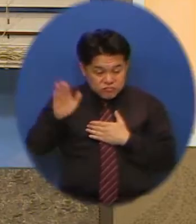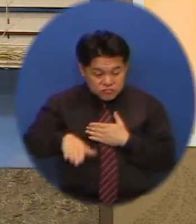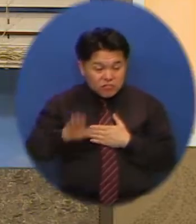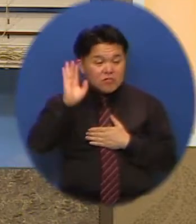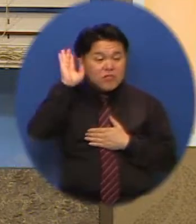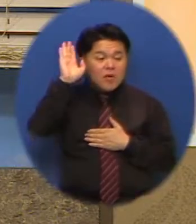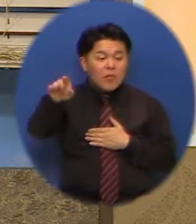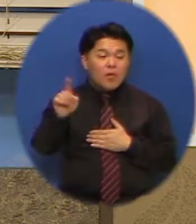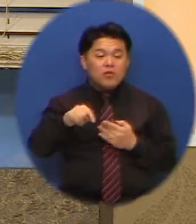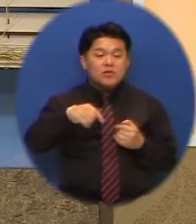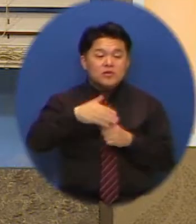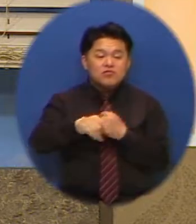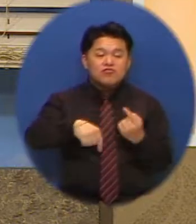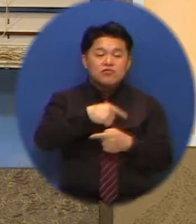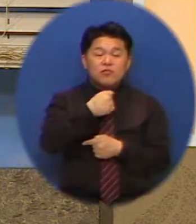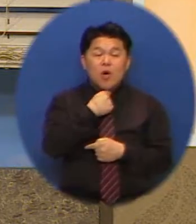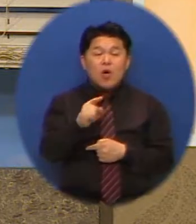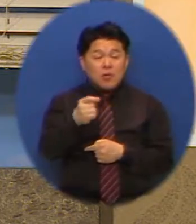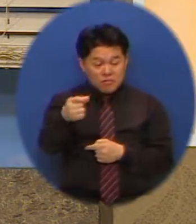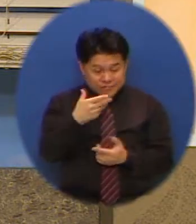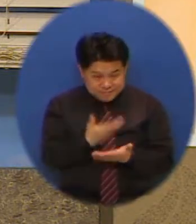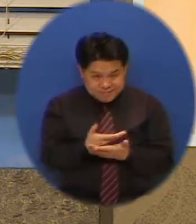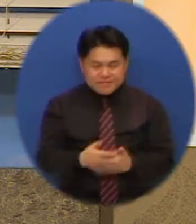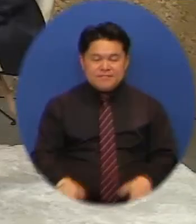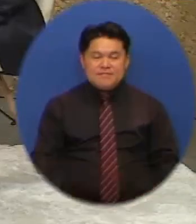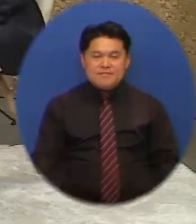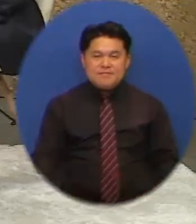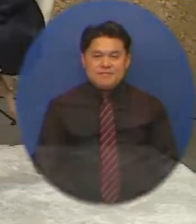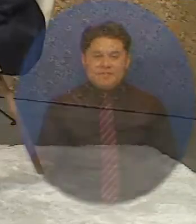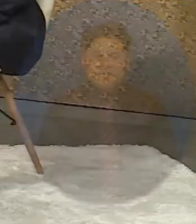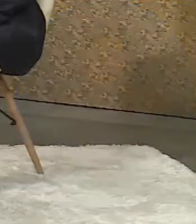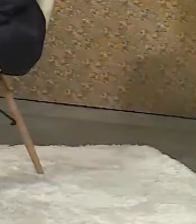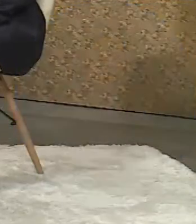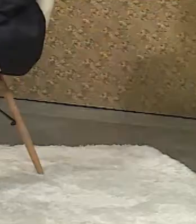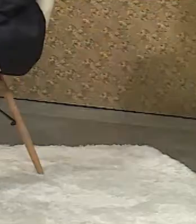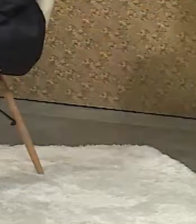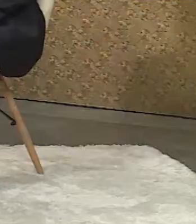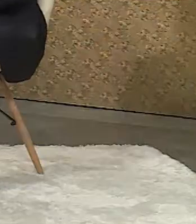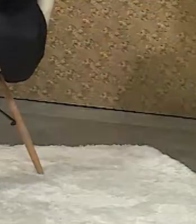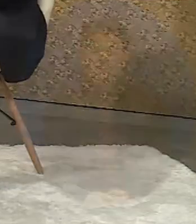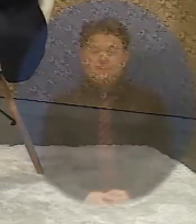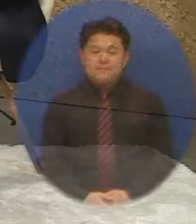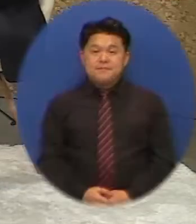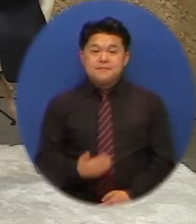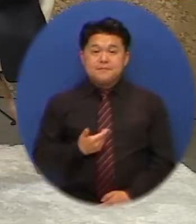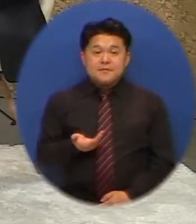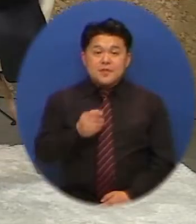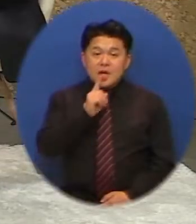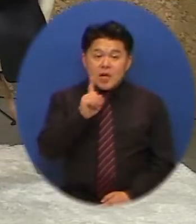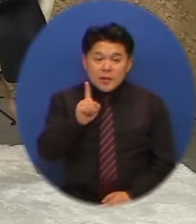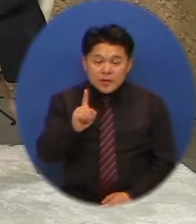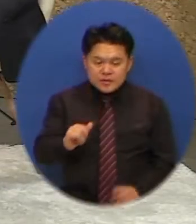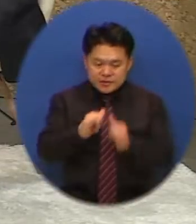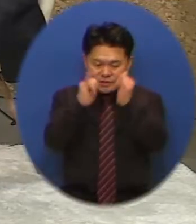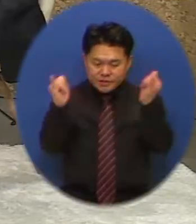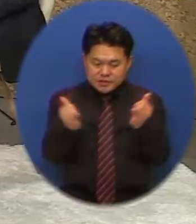어떻게 진행을 하실 것인지 네. 지금 이제 아까 제가 말씀드린